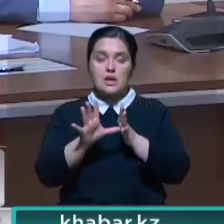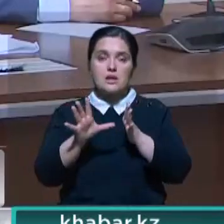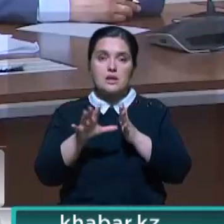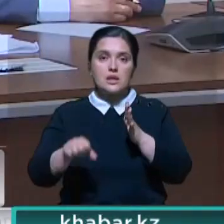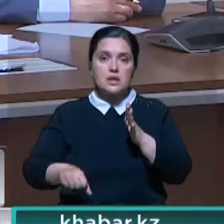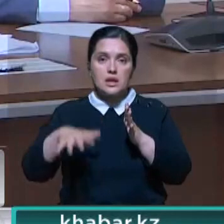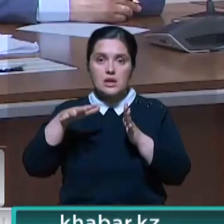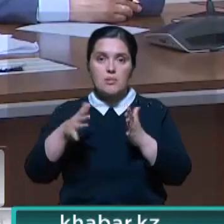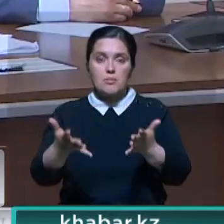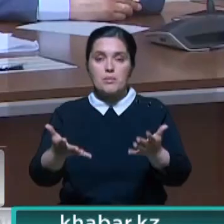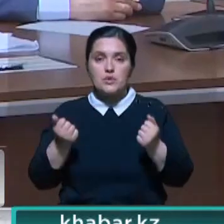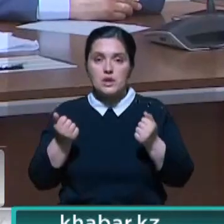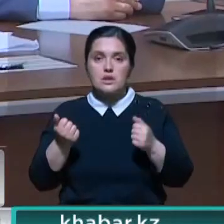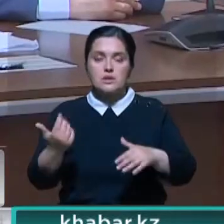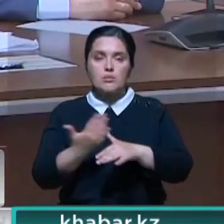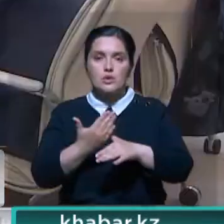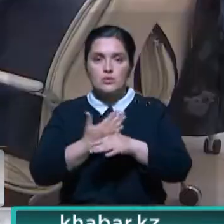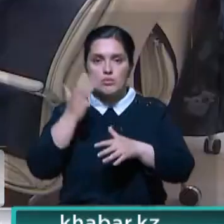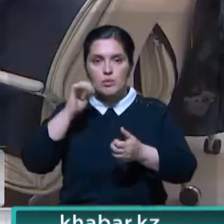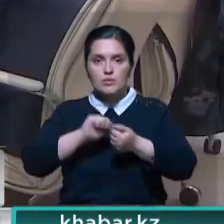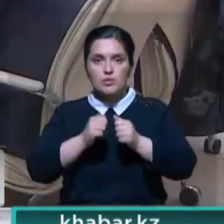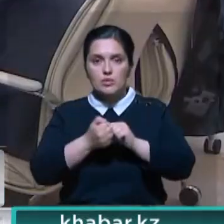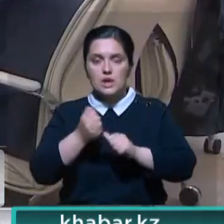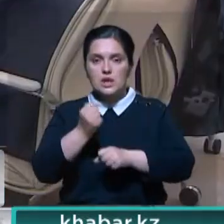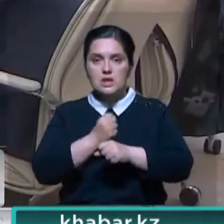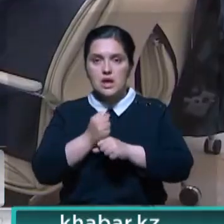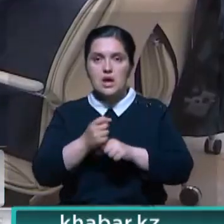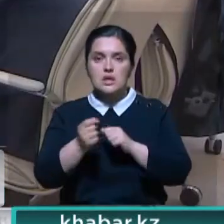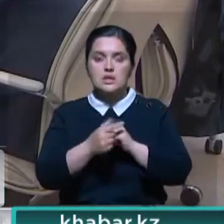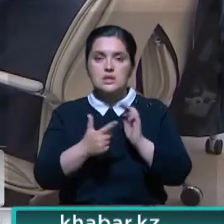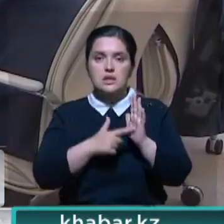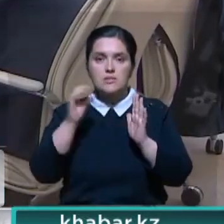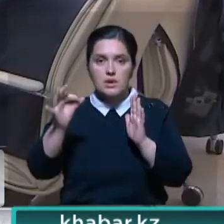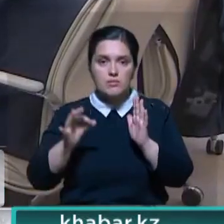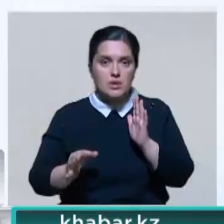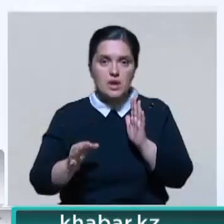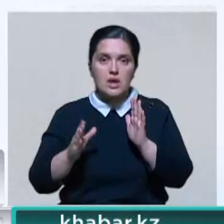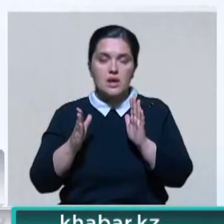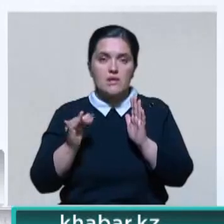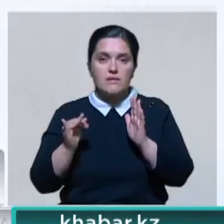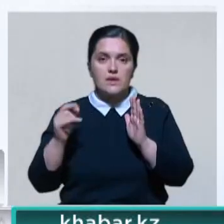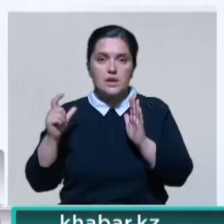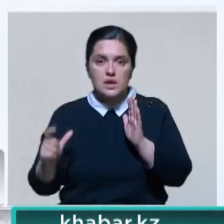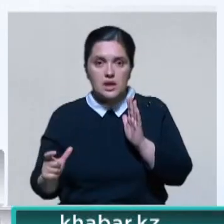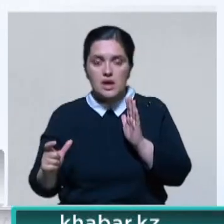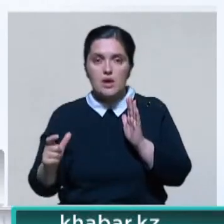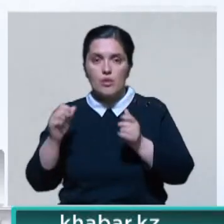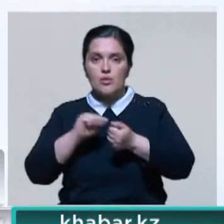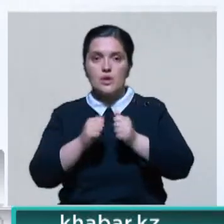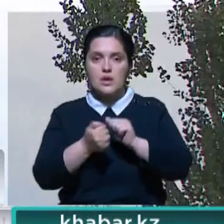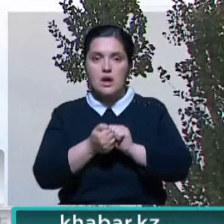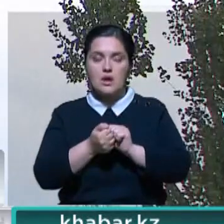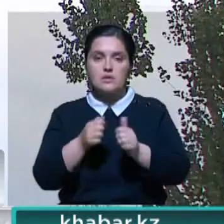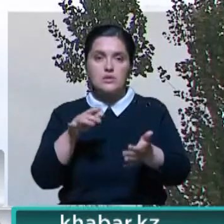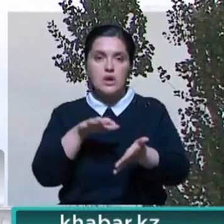73% электроэнергии в нашей стране получают как раз-таки с помощью угольной генерации. И только 17% приходится на ВИЭ.